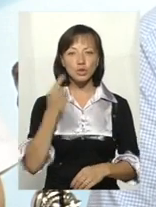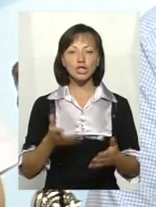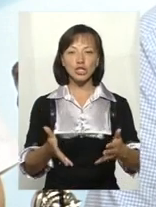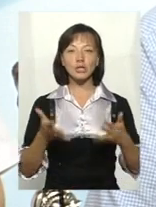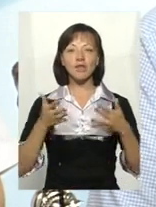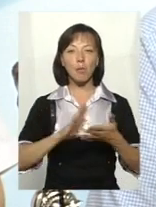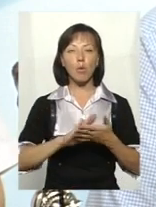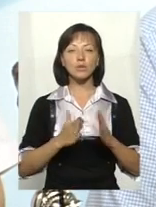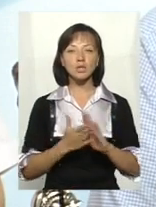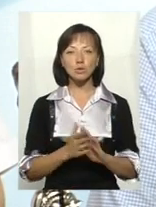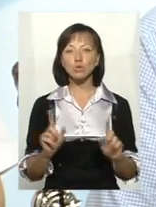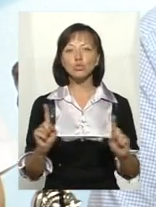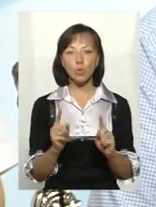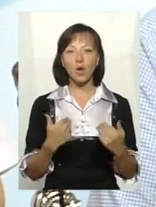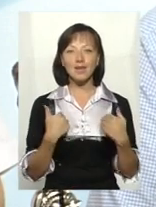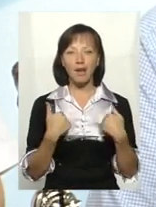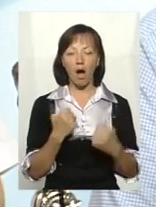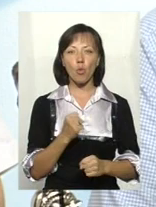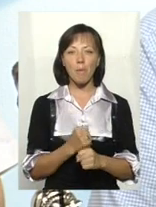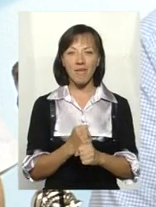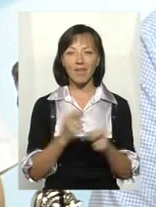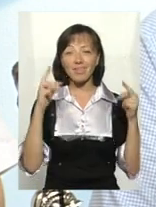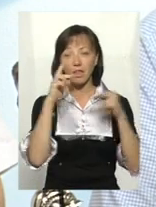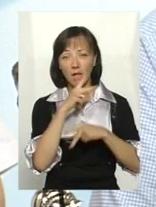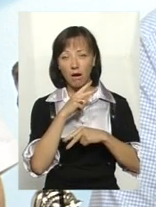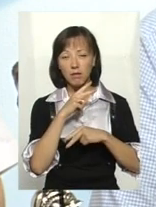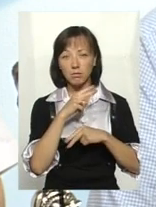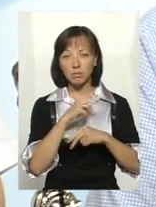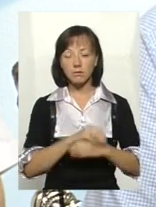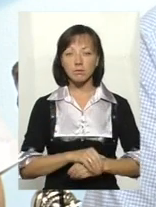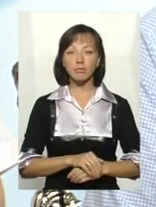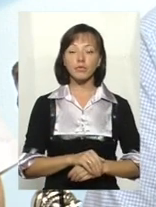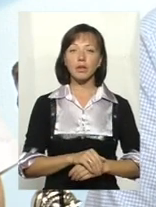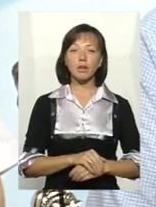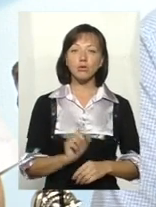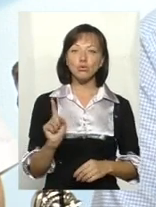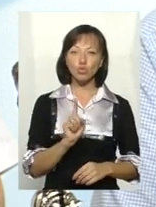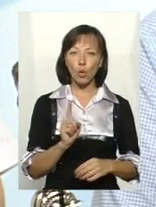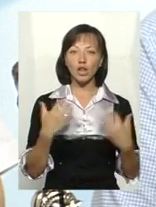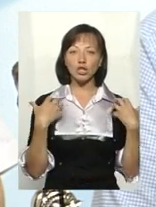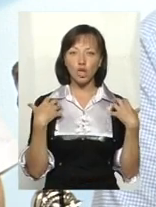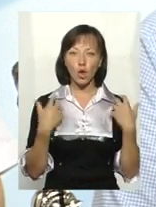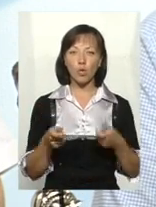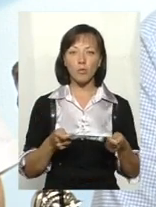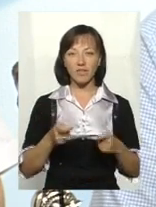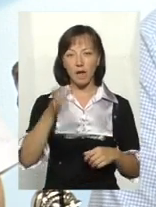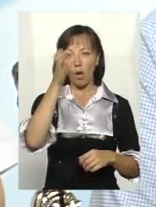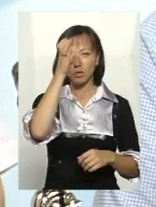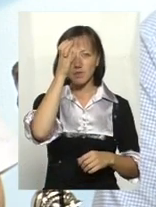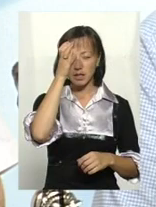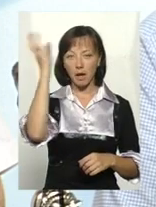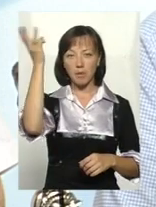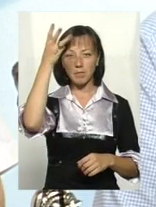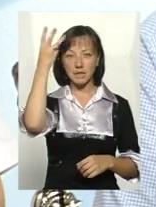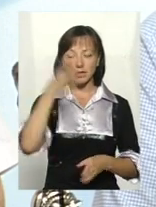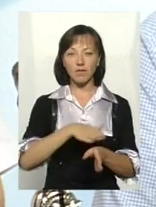позиції, що я робив не так, що начальник управління освіти,